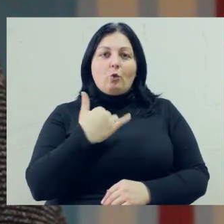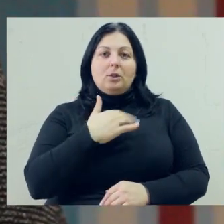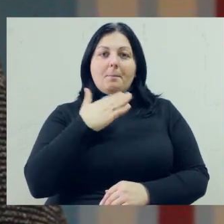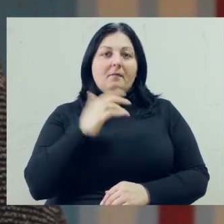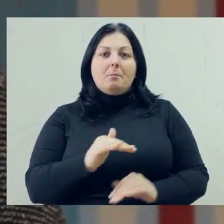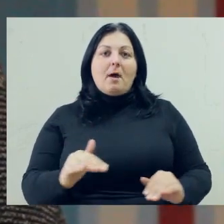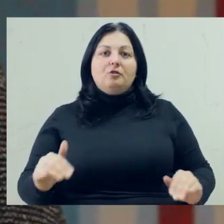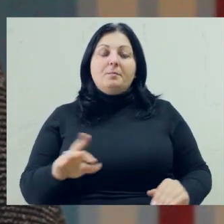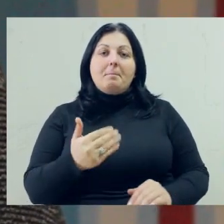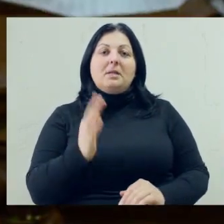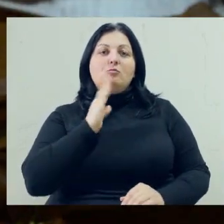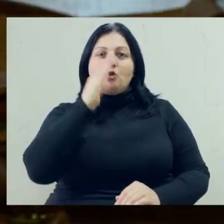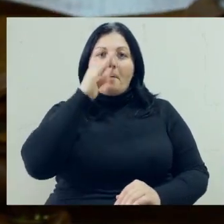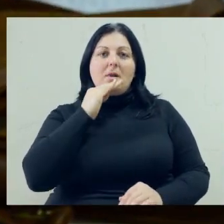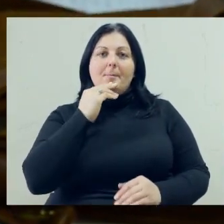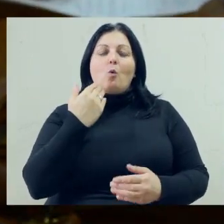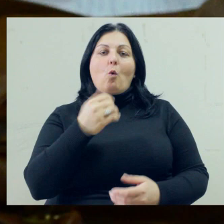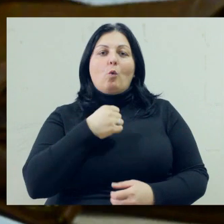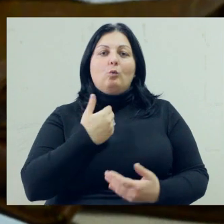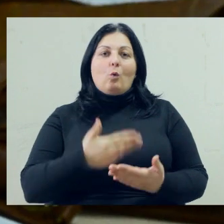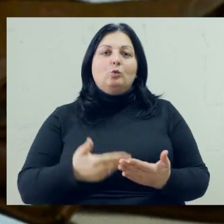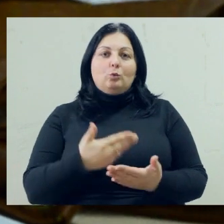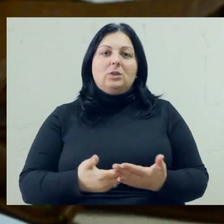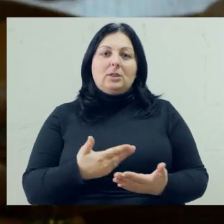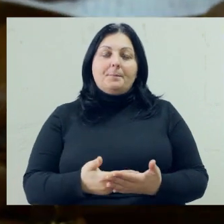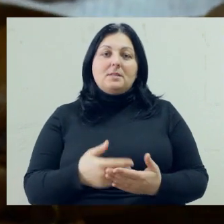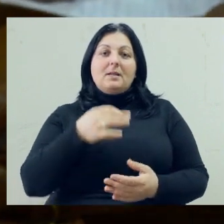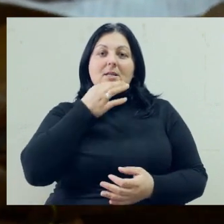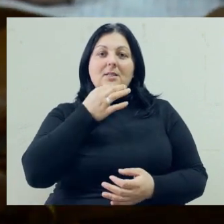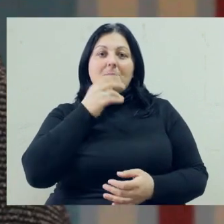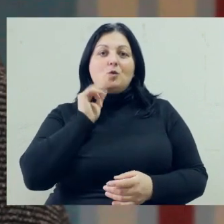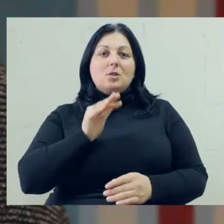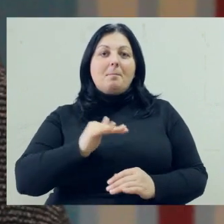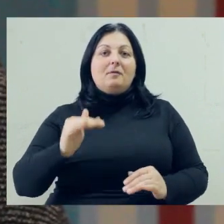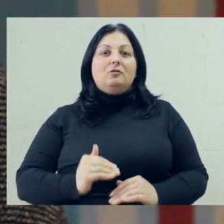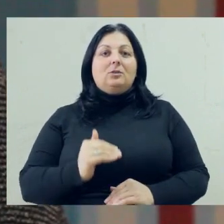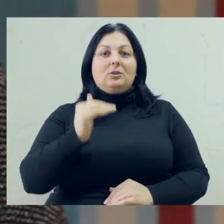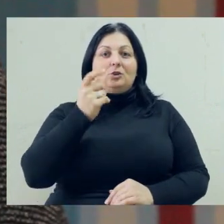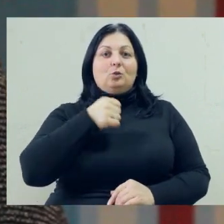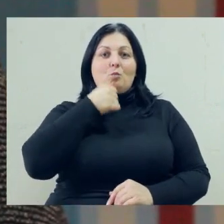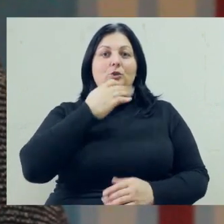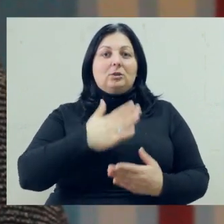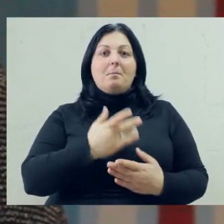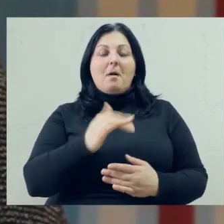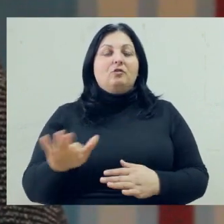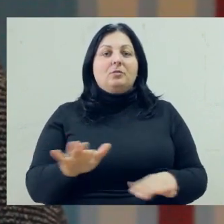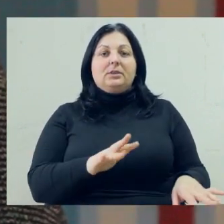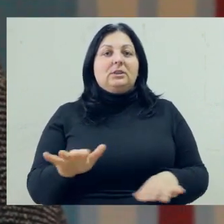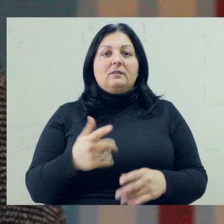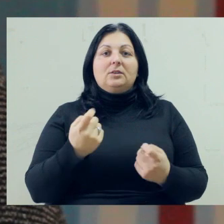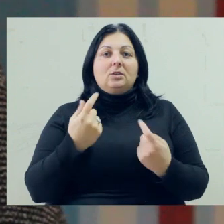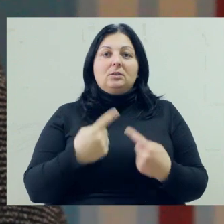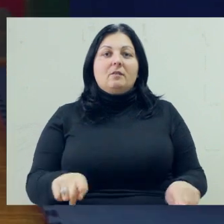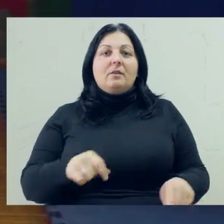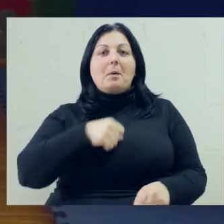chemtan modian bavshvebi da mati mshoblebi konsultirebistvis. Daakhloebit garda texasakshi, davafiksire rom bavshvebis gtseva